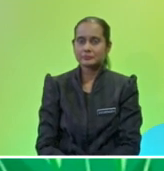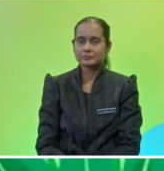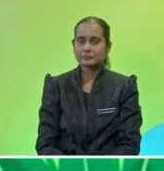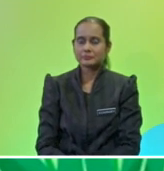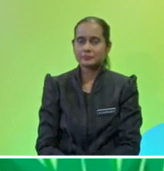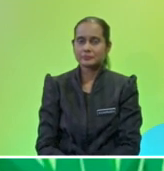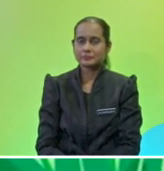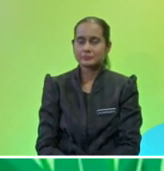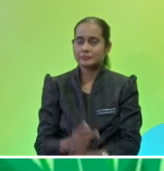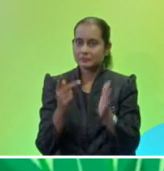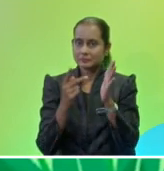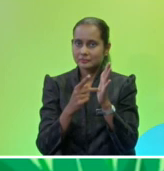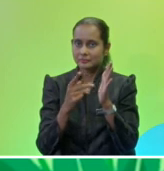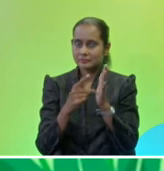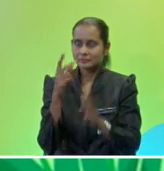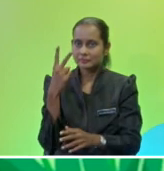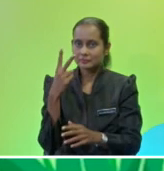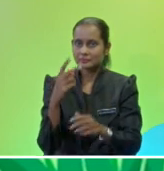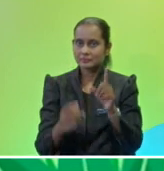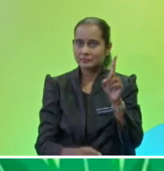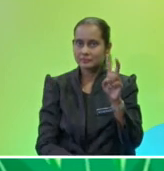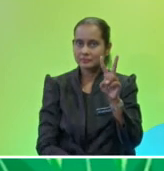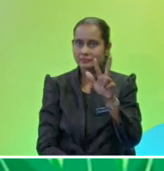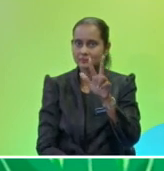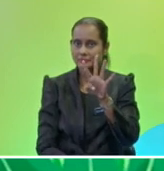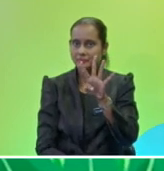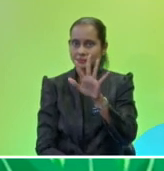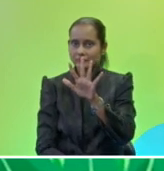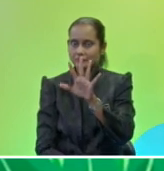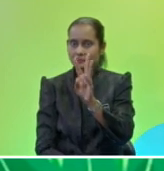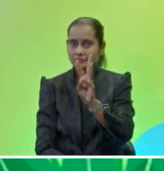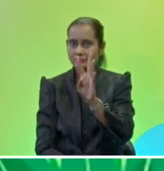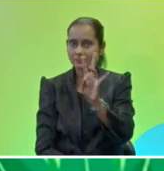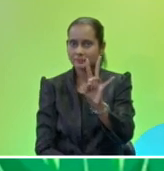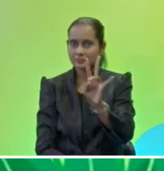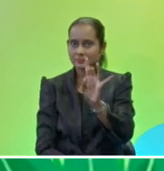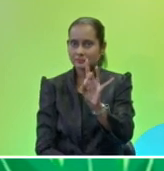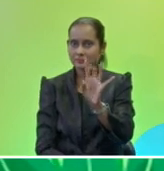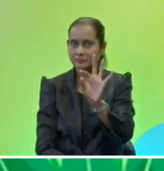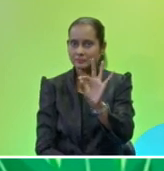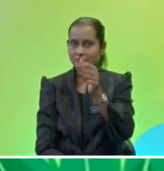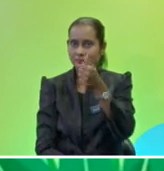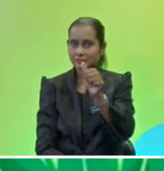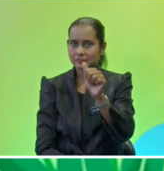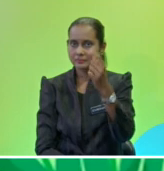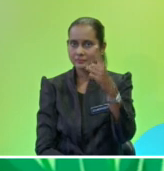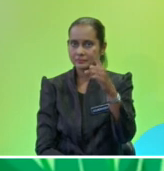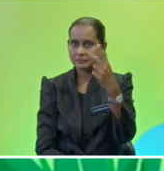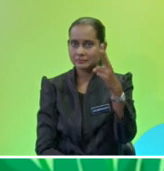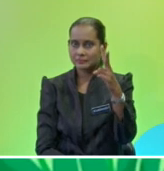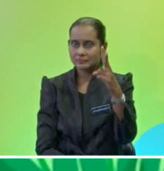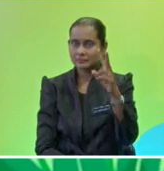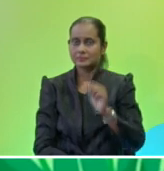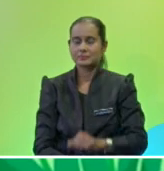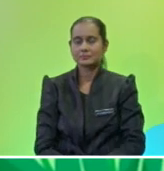eh nak kita 12 kali kecek go A 1 2 3 4 5 6 7 8 9 10 11